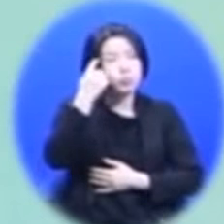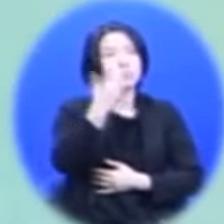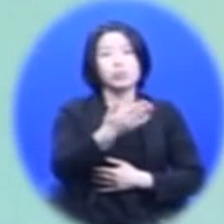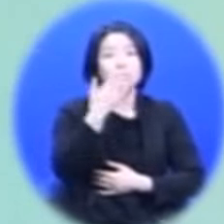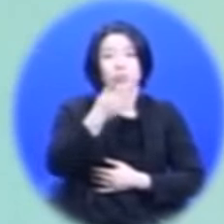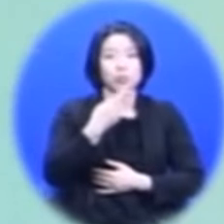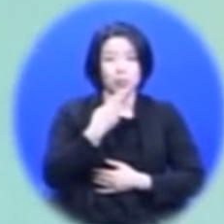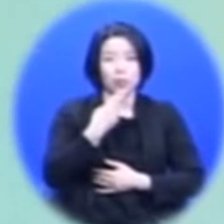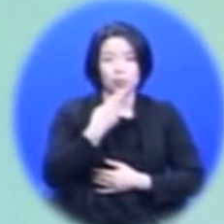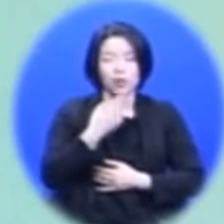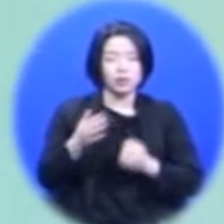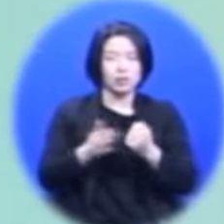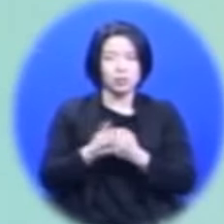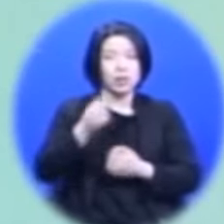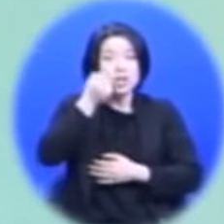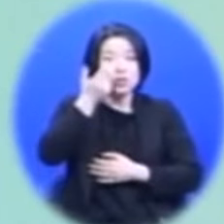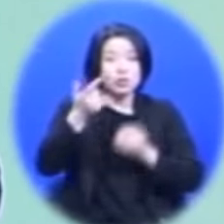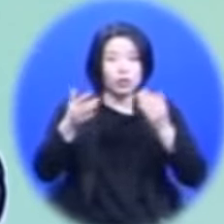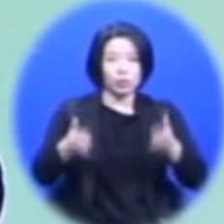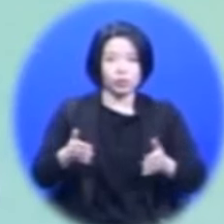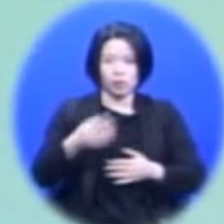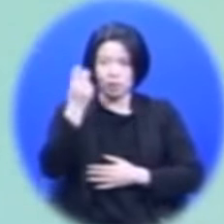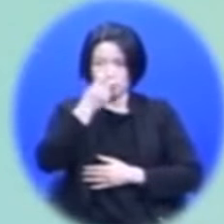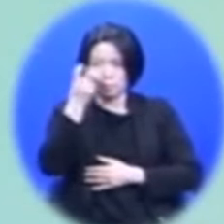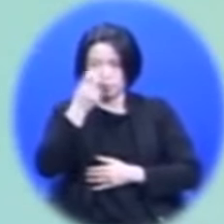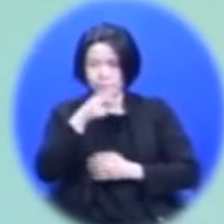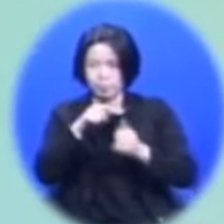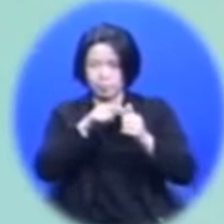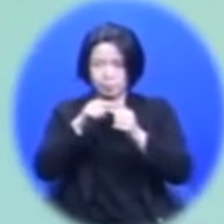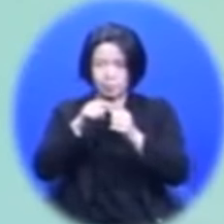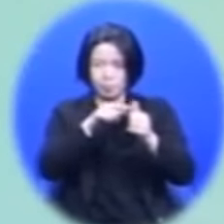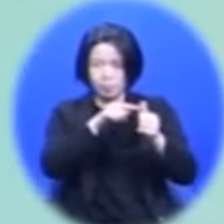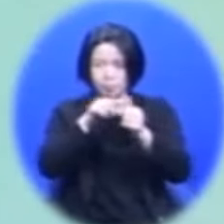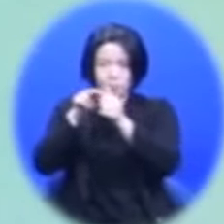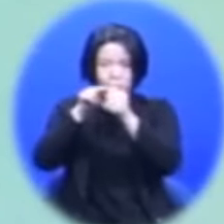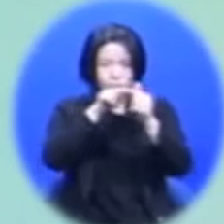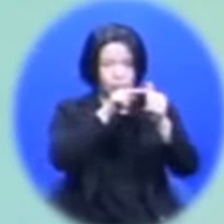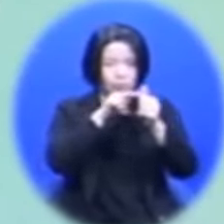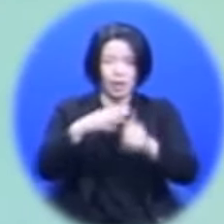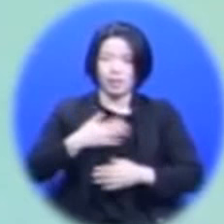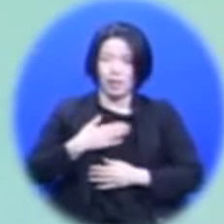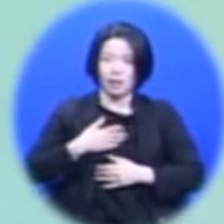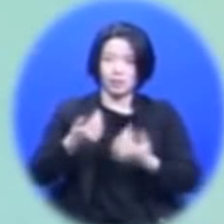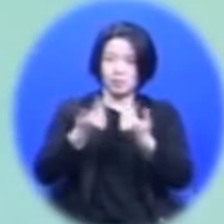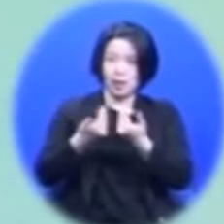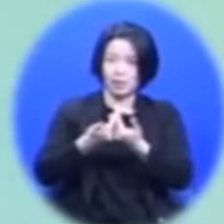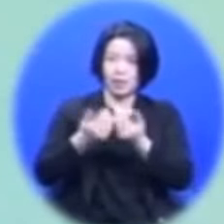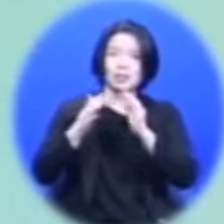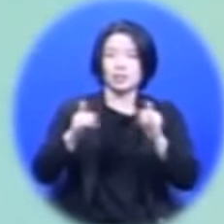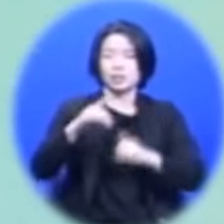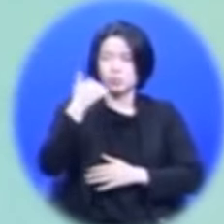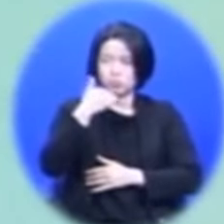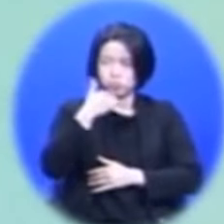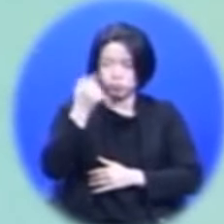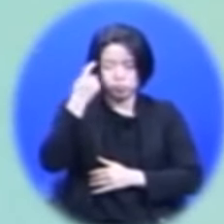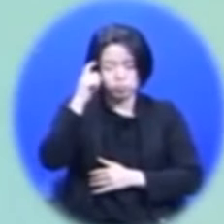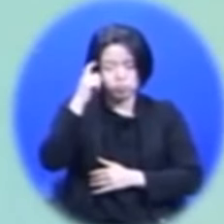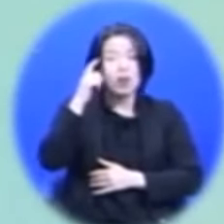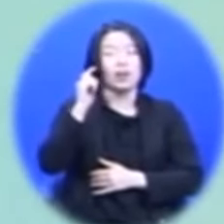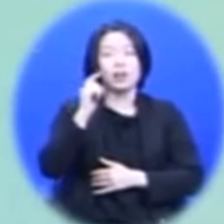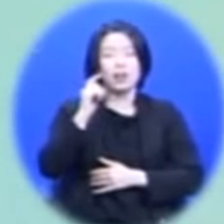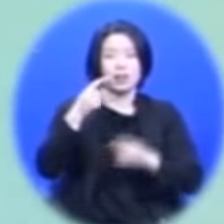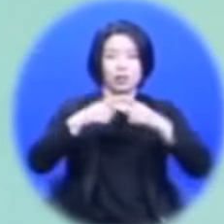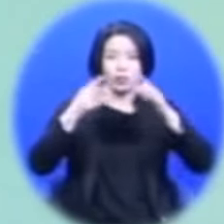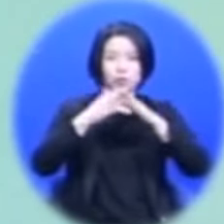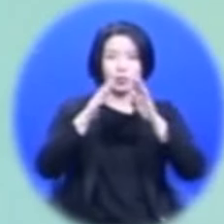없고, 그래서 6개월 동안 탐정처럼 누굴까? 나를 반대한 사람이 누굴까? 하고 이렇게